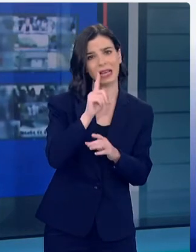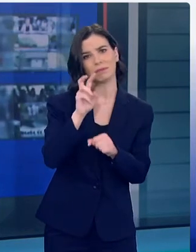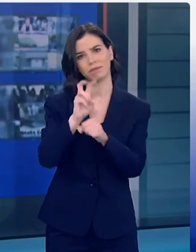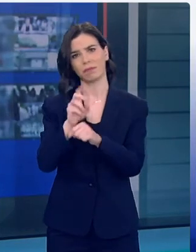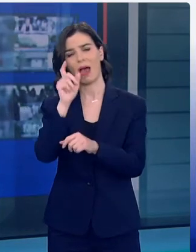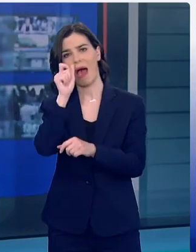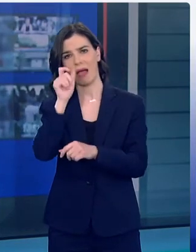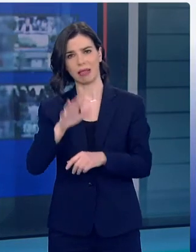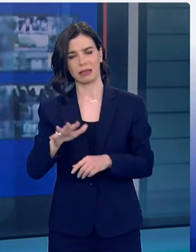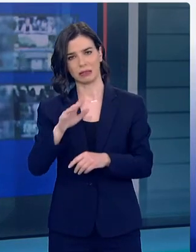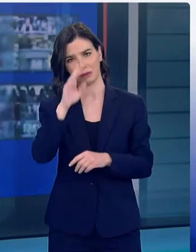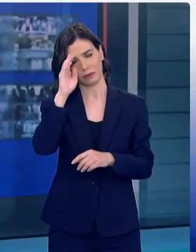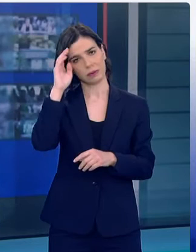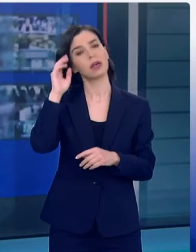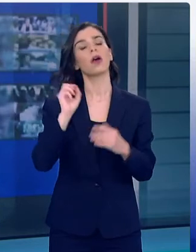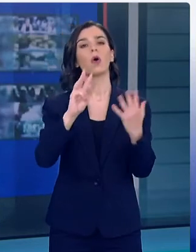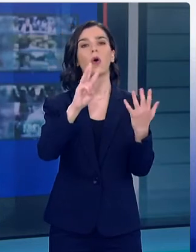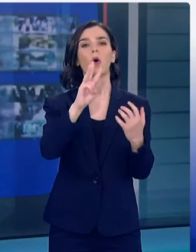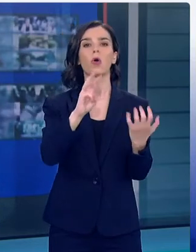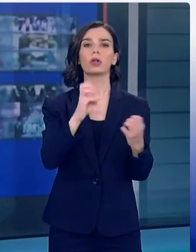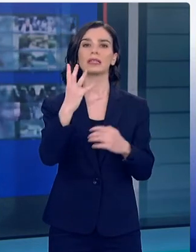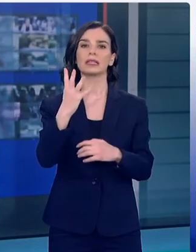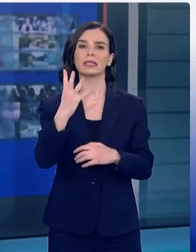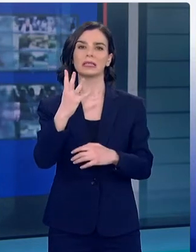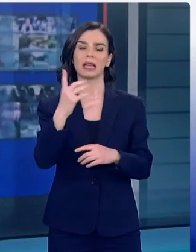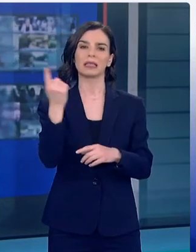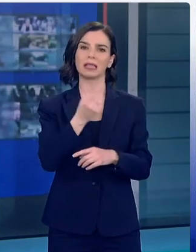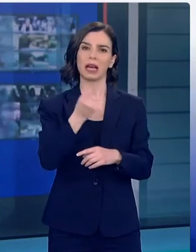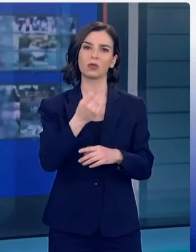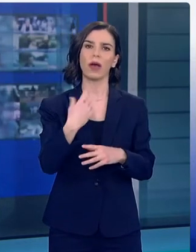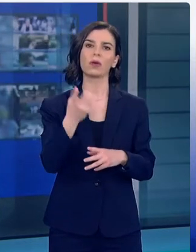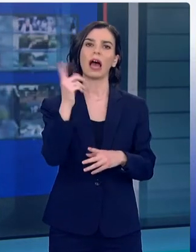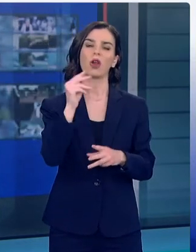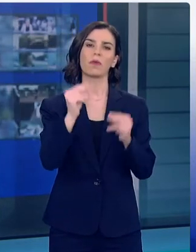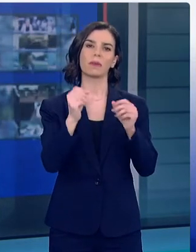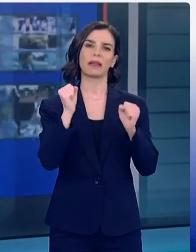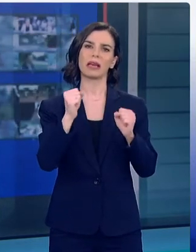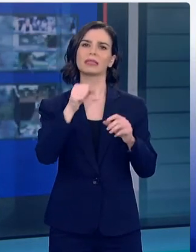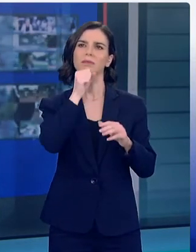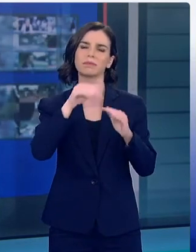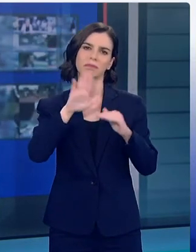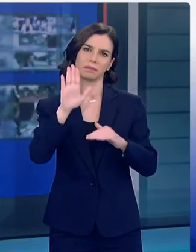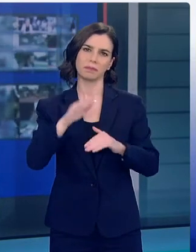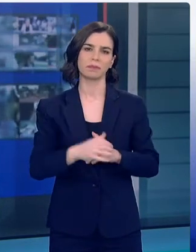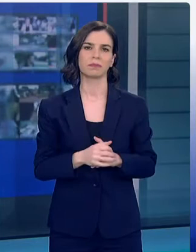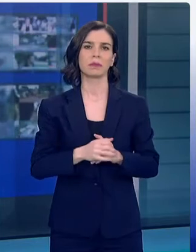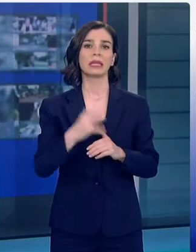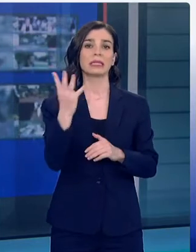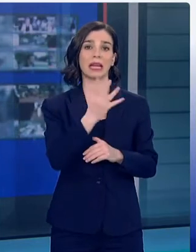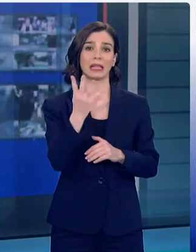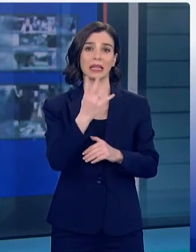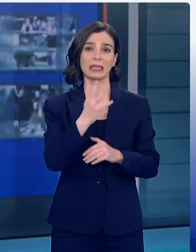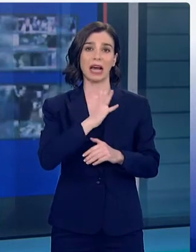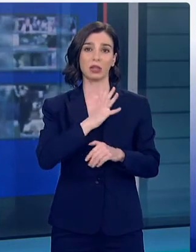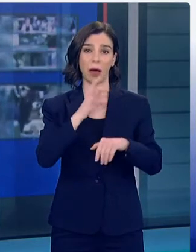άνδρες. Το 84% έχει υποκείμενο νόσημα ή είναι ηλικιωμένοι 70 ετών και άνω. 44 ασθενείς